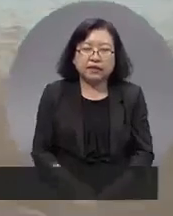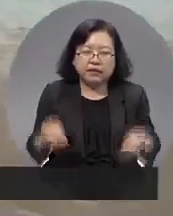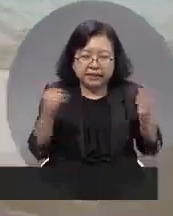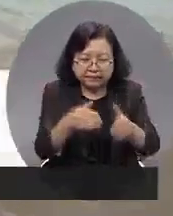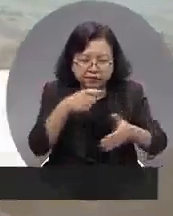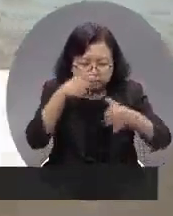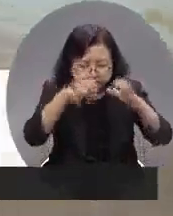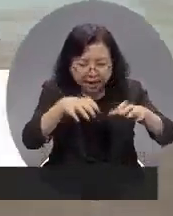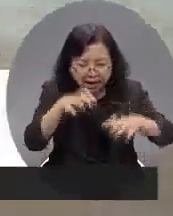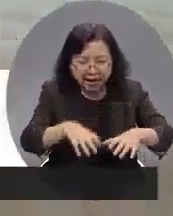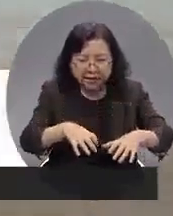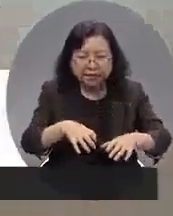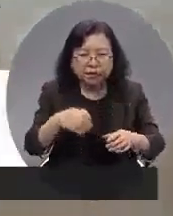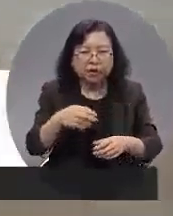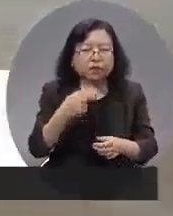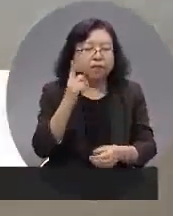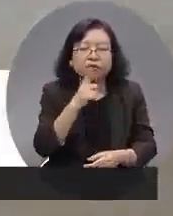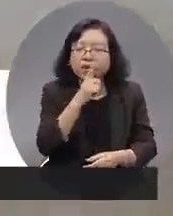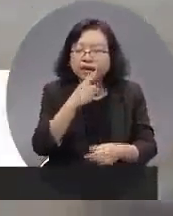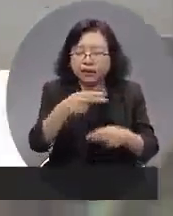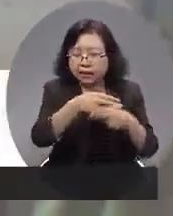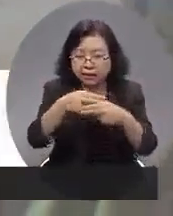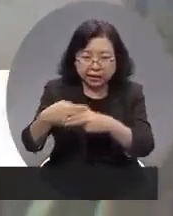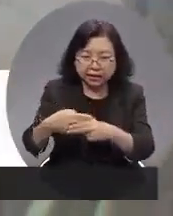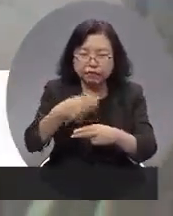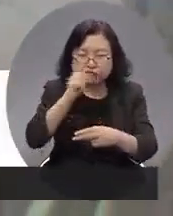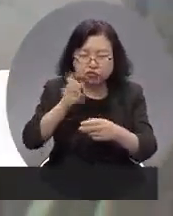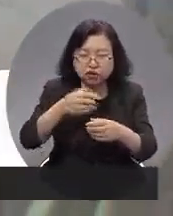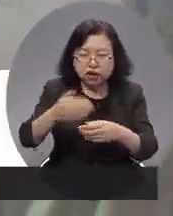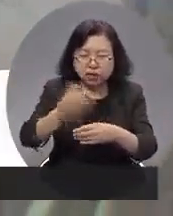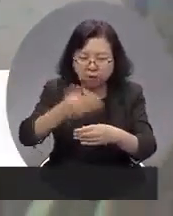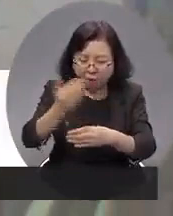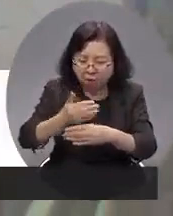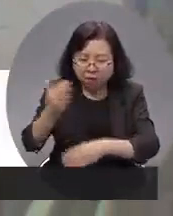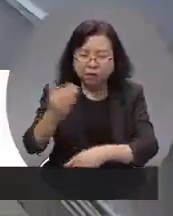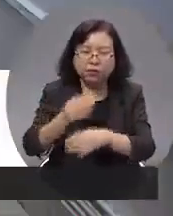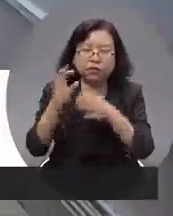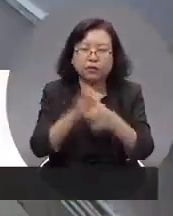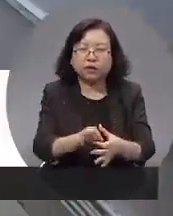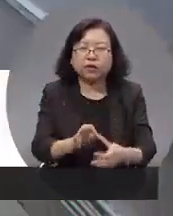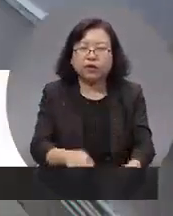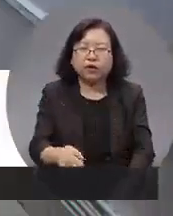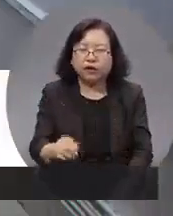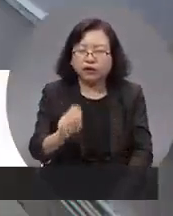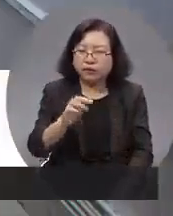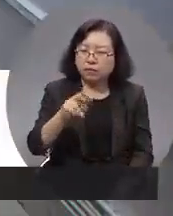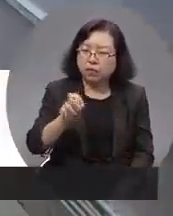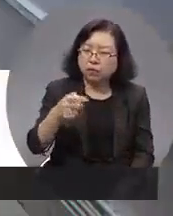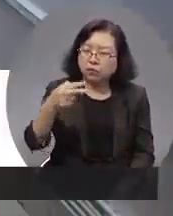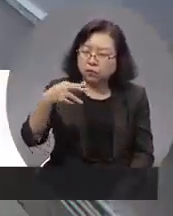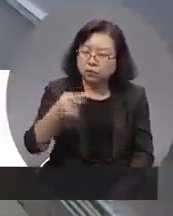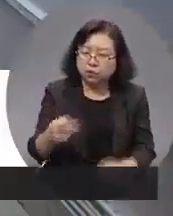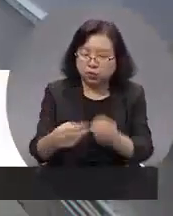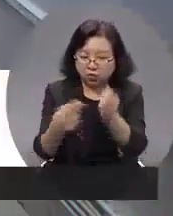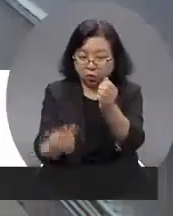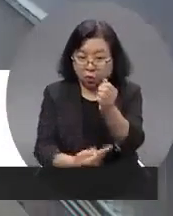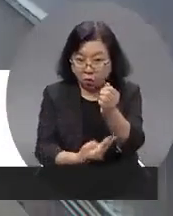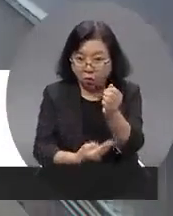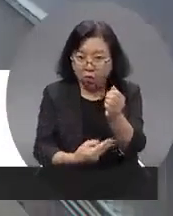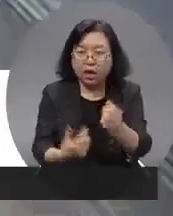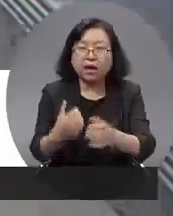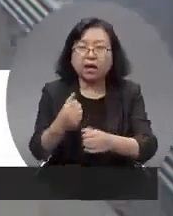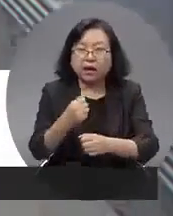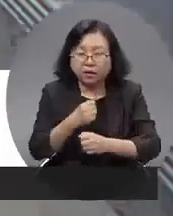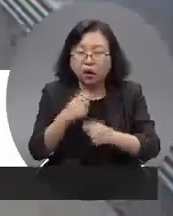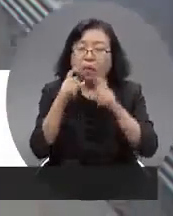집중호우로 괴산댐 방류도 사흘째 이어지고 있습니다. 댐 하류인 달천 목도교에 내려진 홍수경보는 여전히